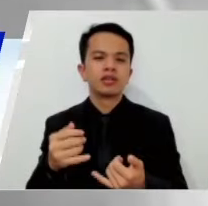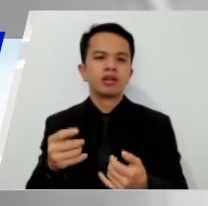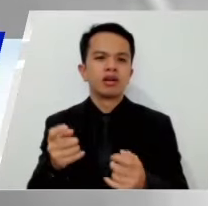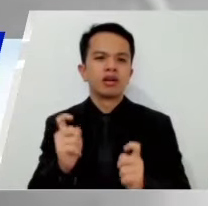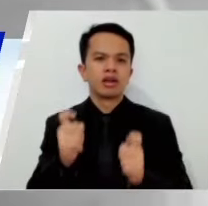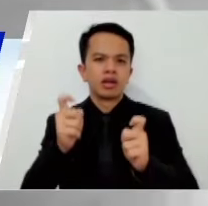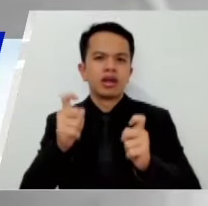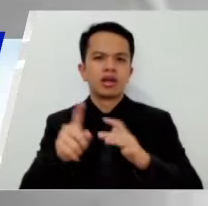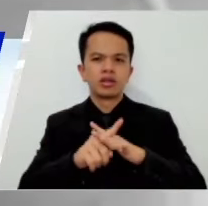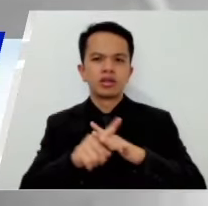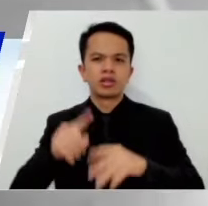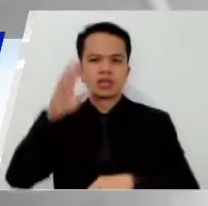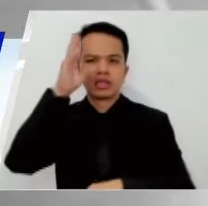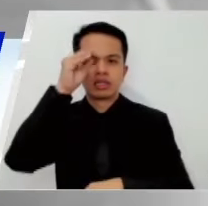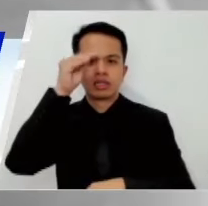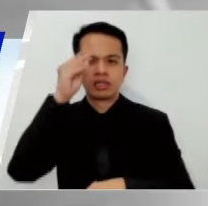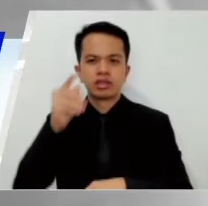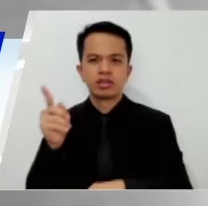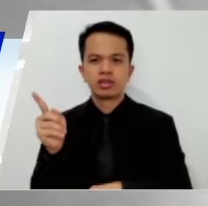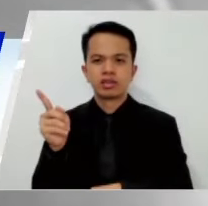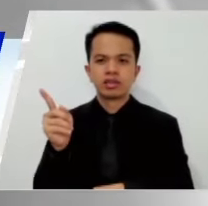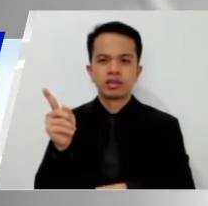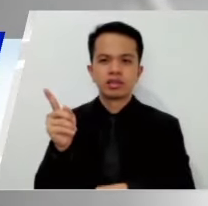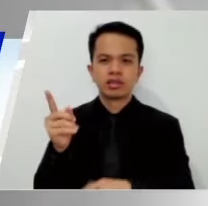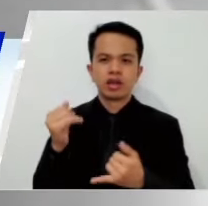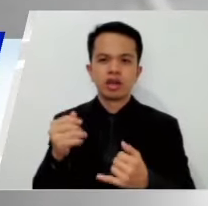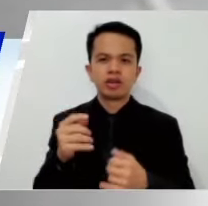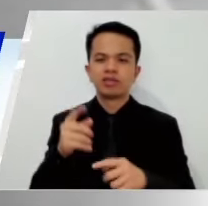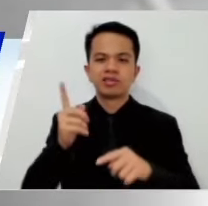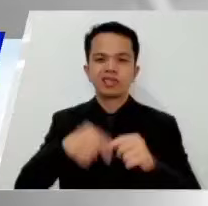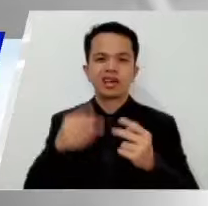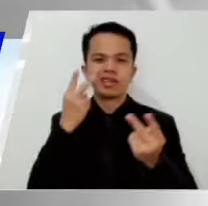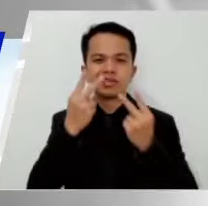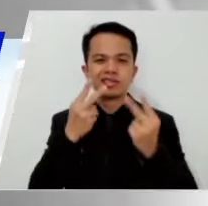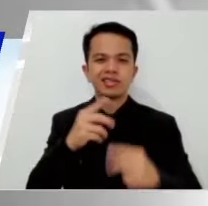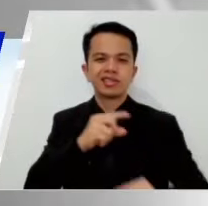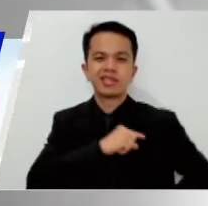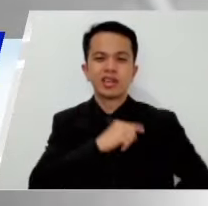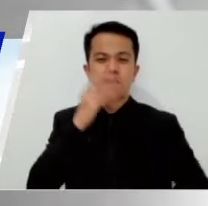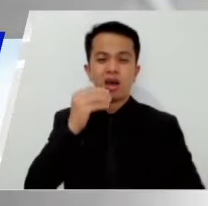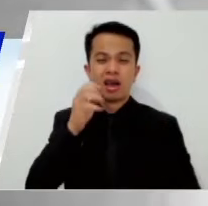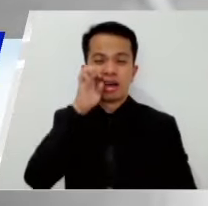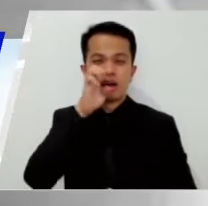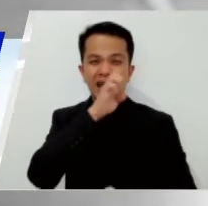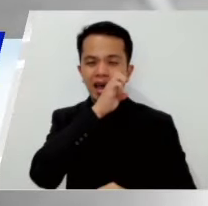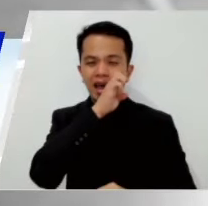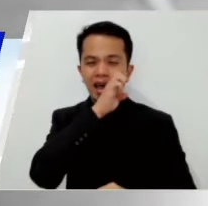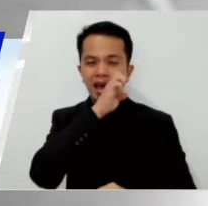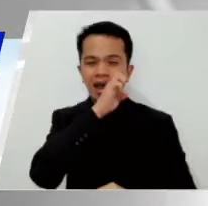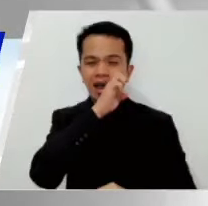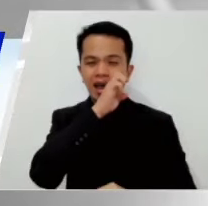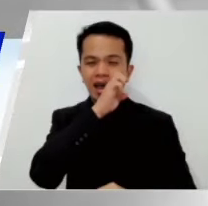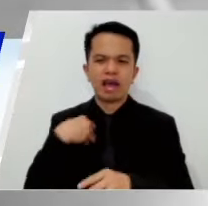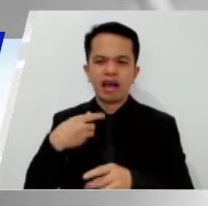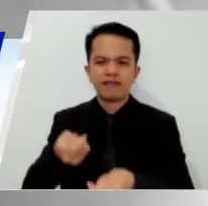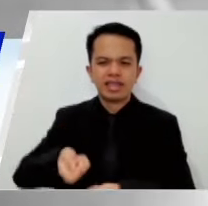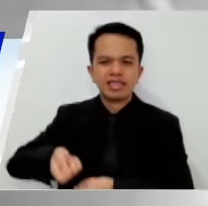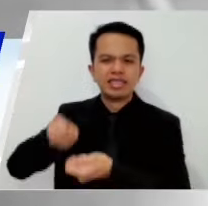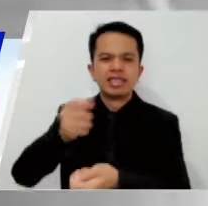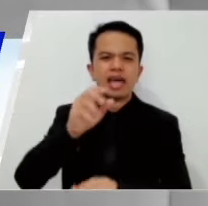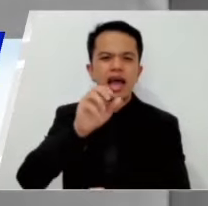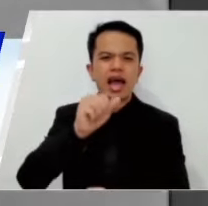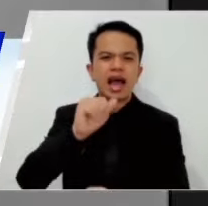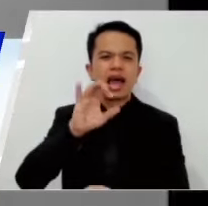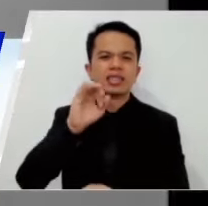ang lalaki. Hindi na makakita ngayon ng gwardya. Lalo't sa mata niya, dumiretso ang isinaboy na asido. Wala